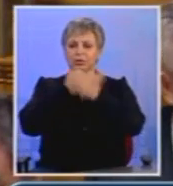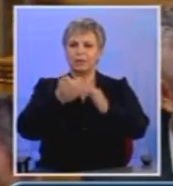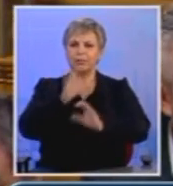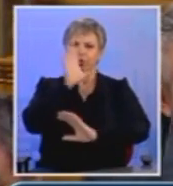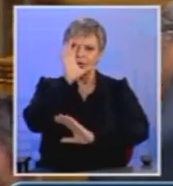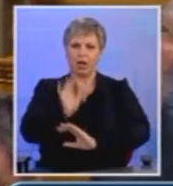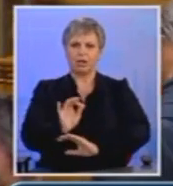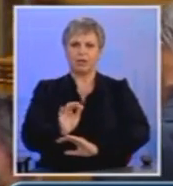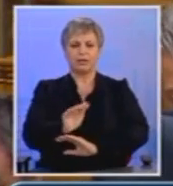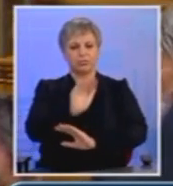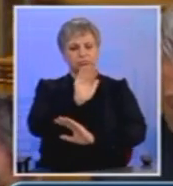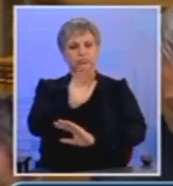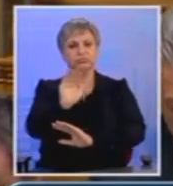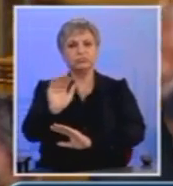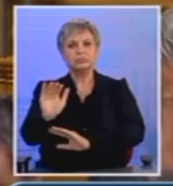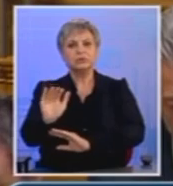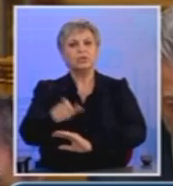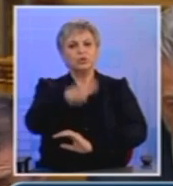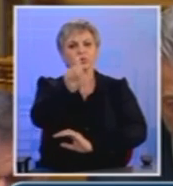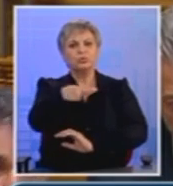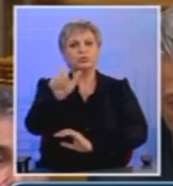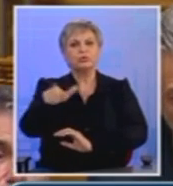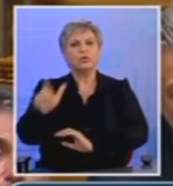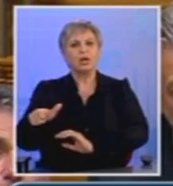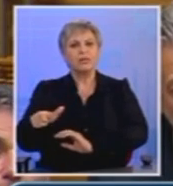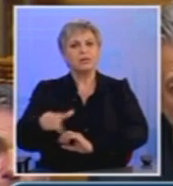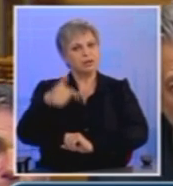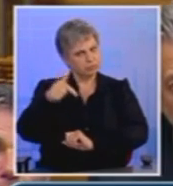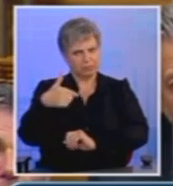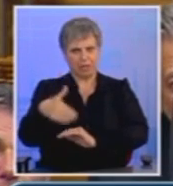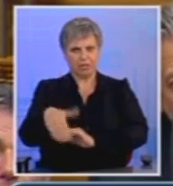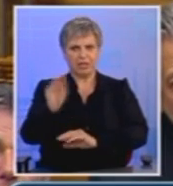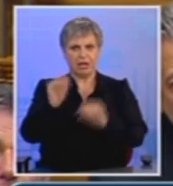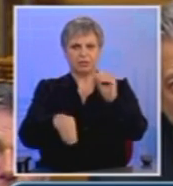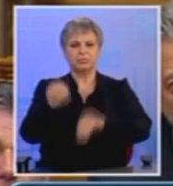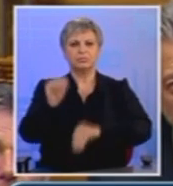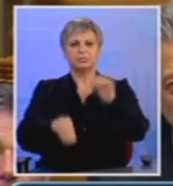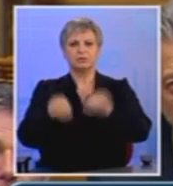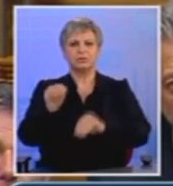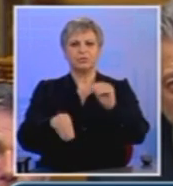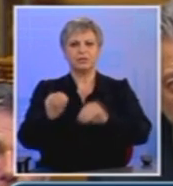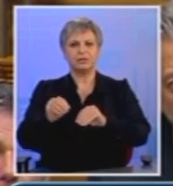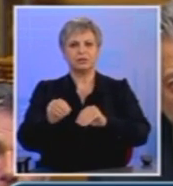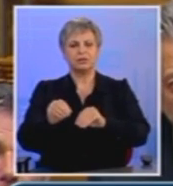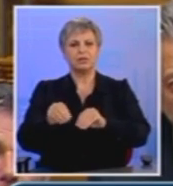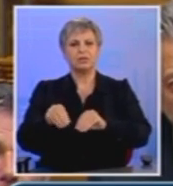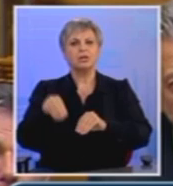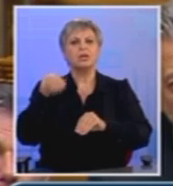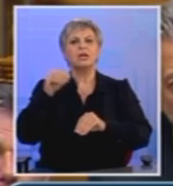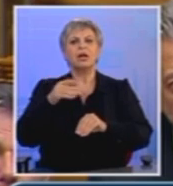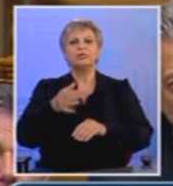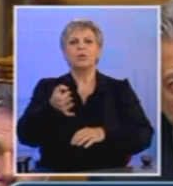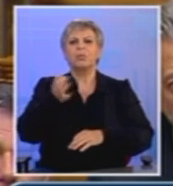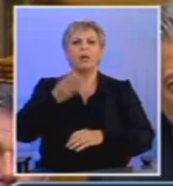αυτό το ερώτημα σε όλους σας στον καθένα και στην καθεμιά που σήμερα θα ψηφίσει ο εκβιασμός στον οποίον